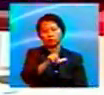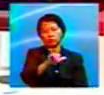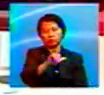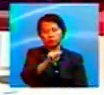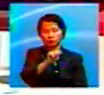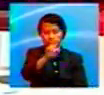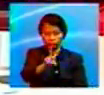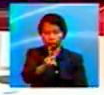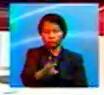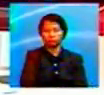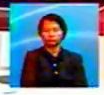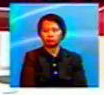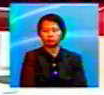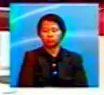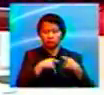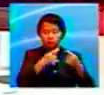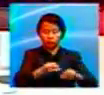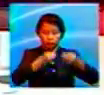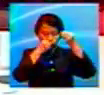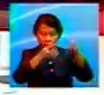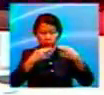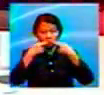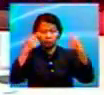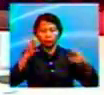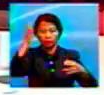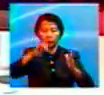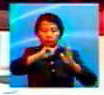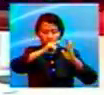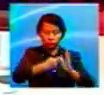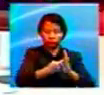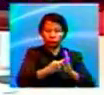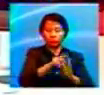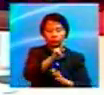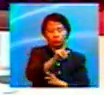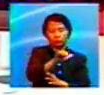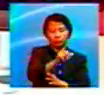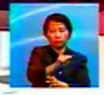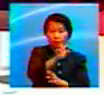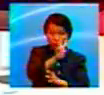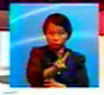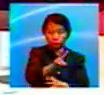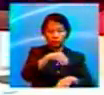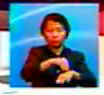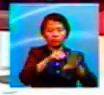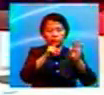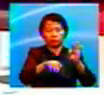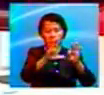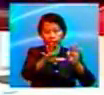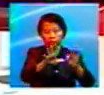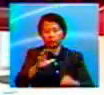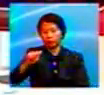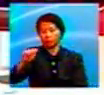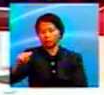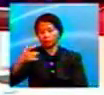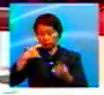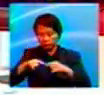Lumpur 2, KLIA 2. Sejak mengumumkan secara rasmi akan memulakan operasi di terminal baharu itu, pada 9 Mei, AirAsia